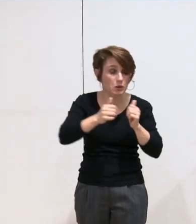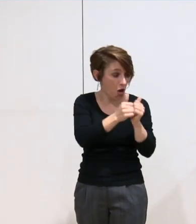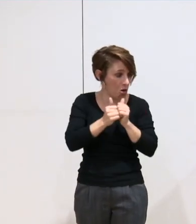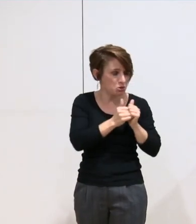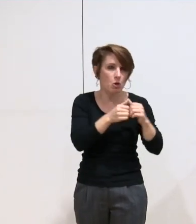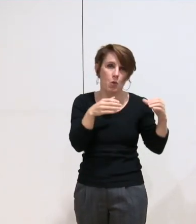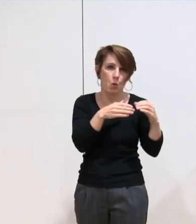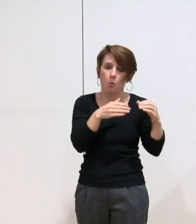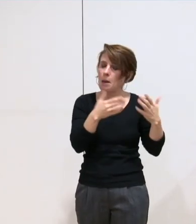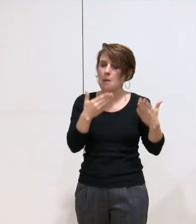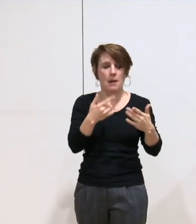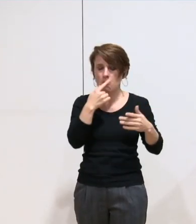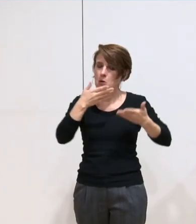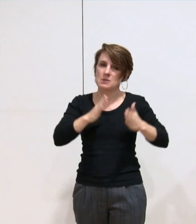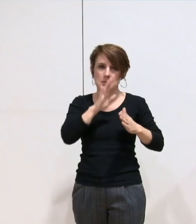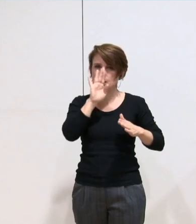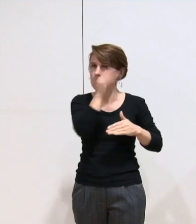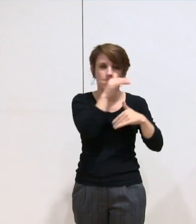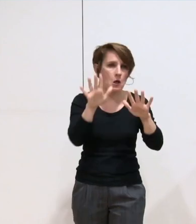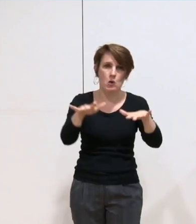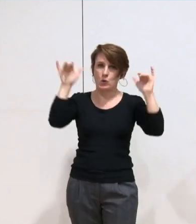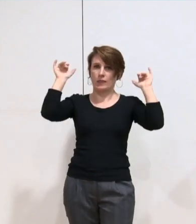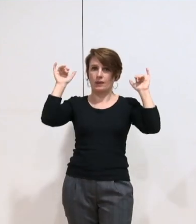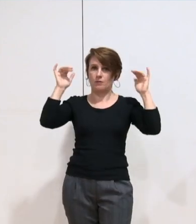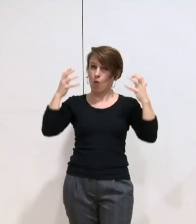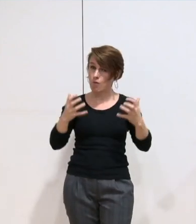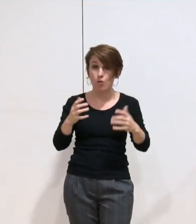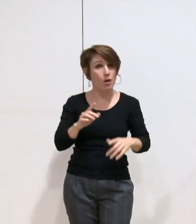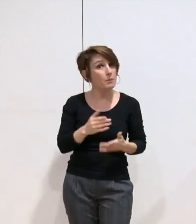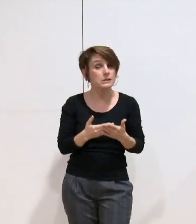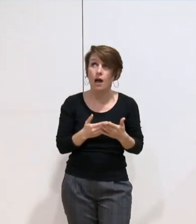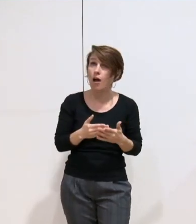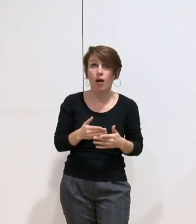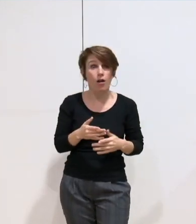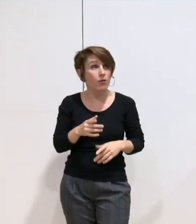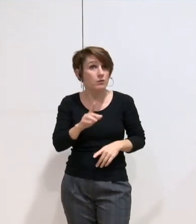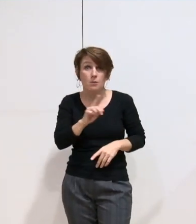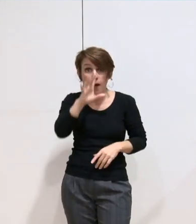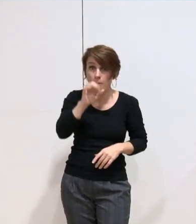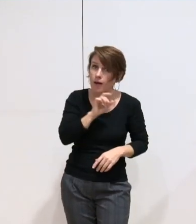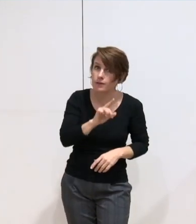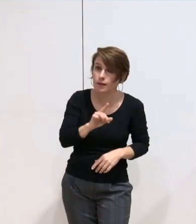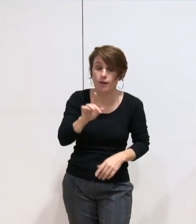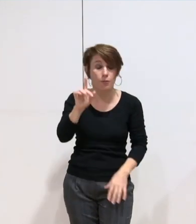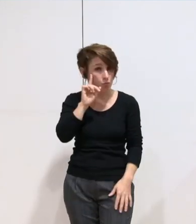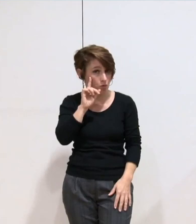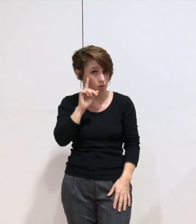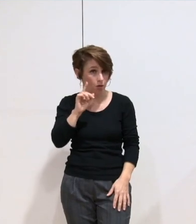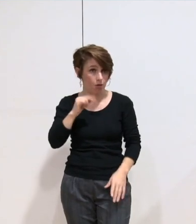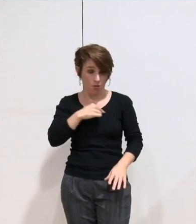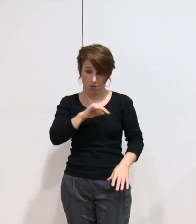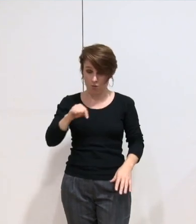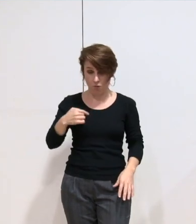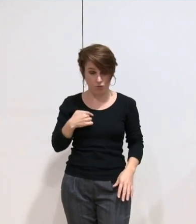décision de ne plus en être n'est pas anodin, parce que nous ne voulons pas, en effet, donner